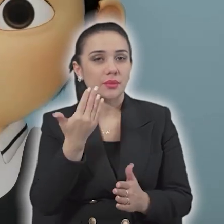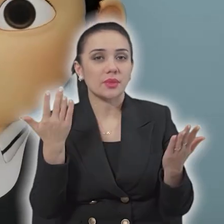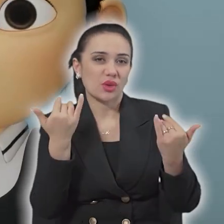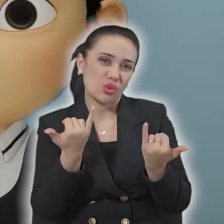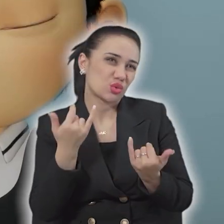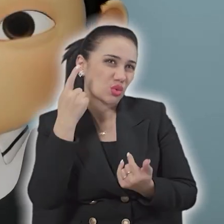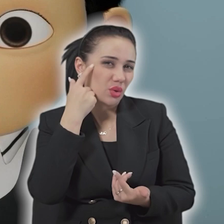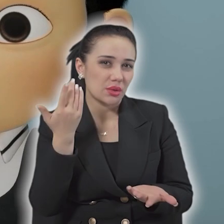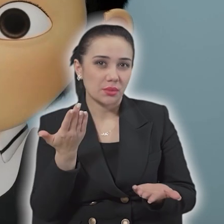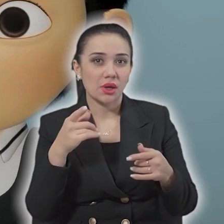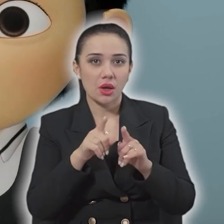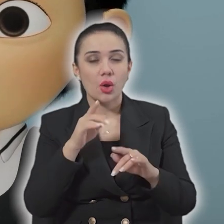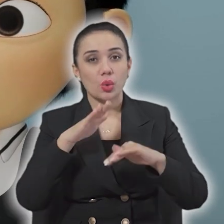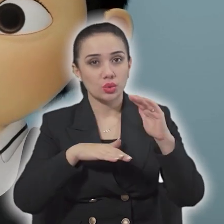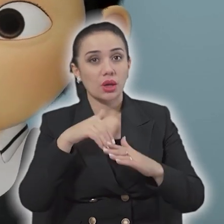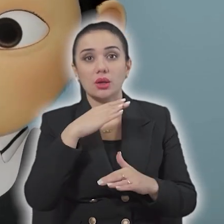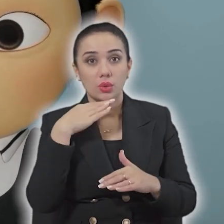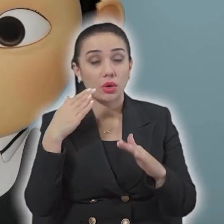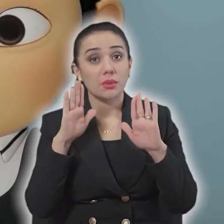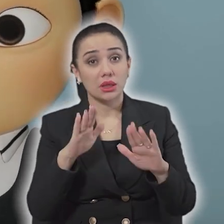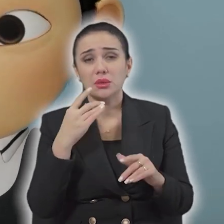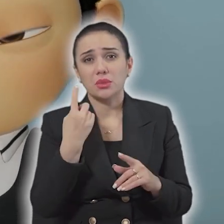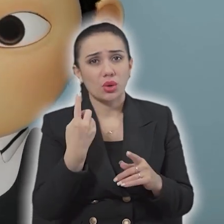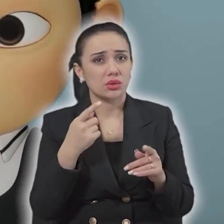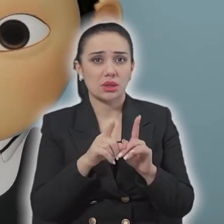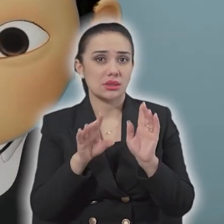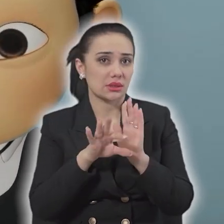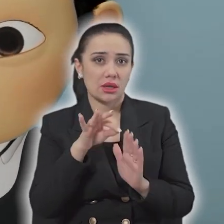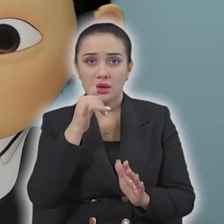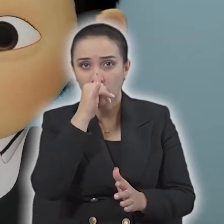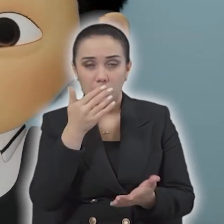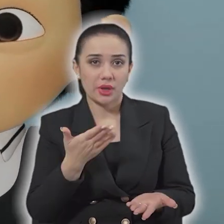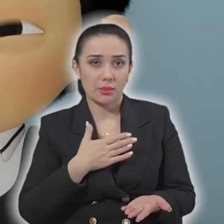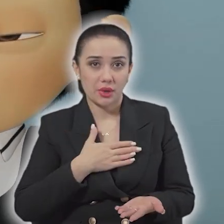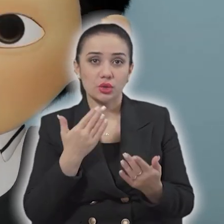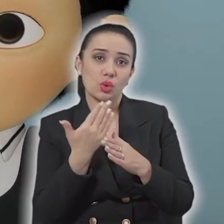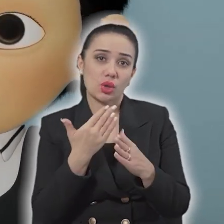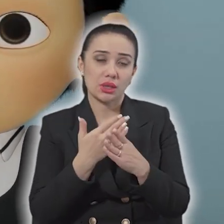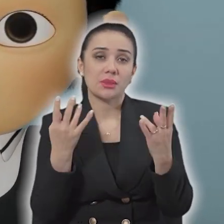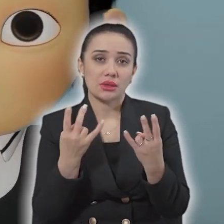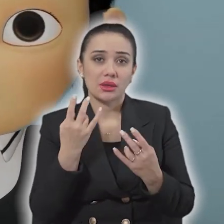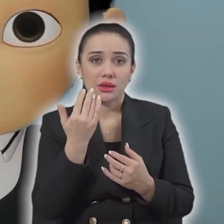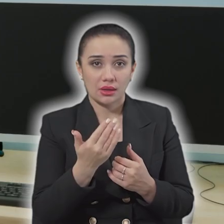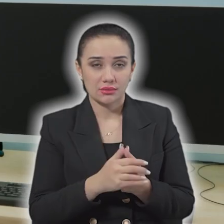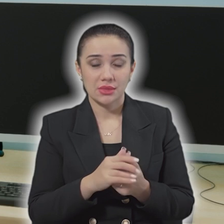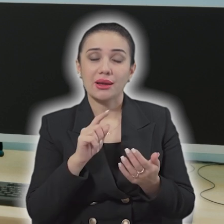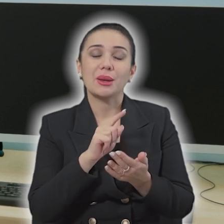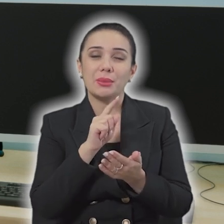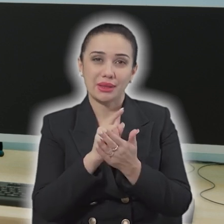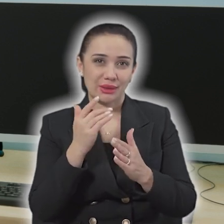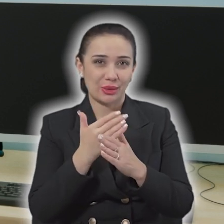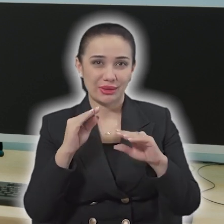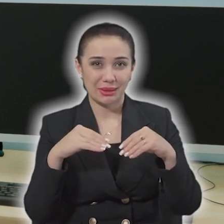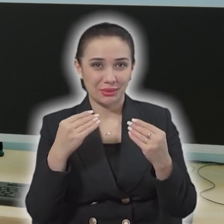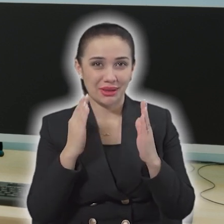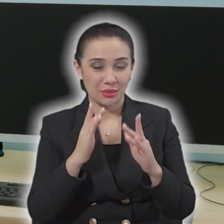Hozircha o'ylayapman. Hunarlar ko'p, lekin birortasini tanlay olmayapman. Yordaming kerak. Albatta